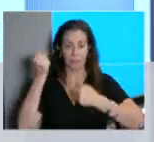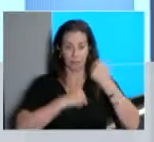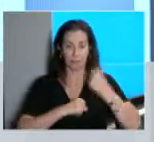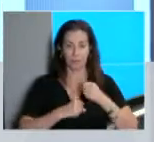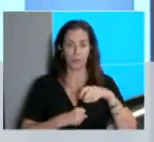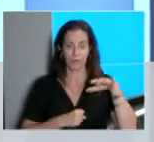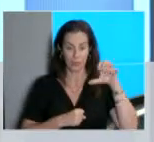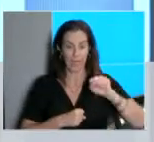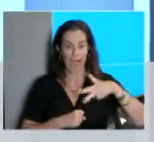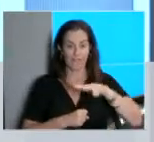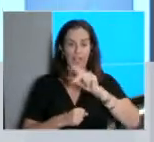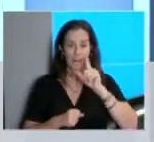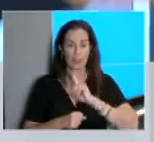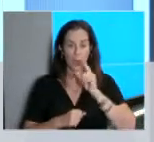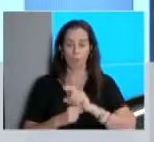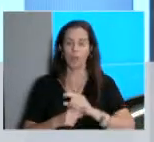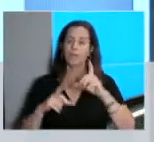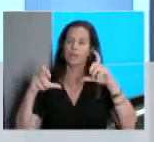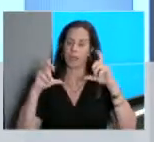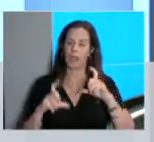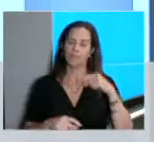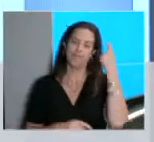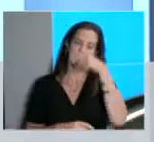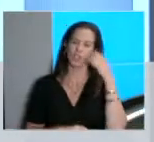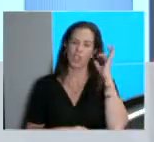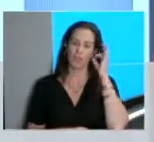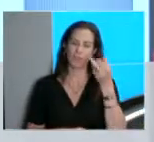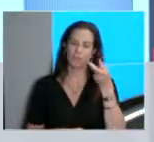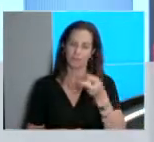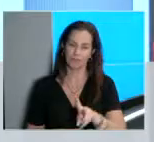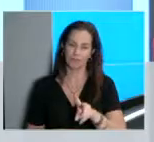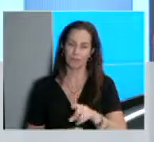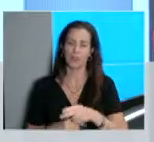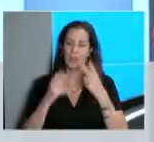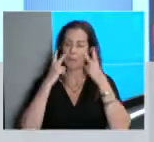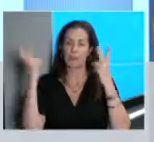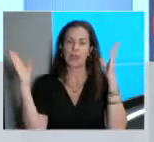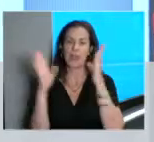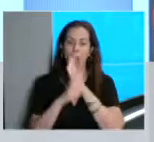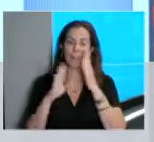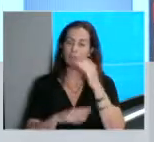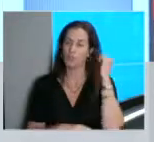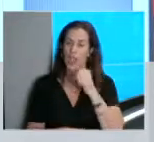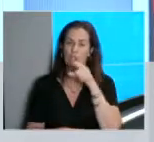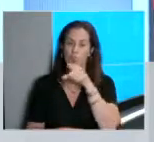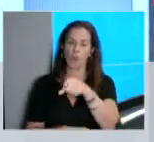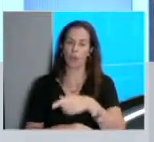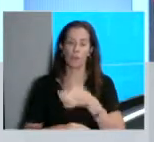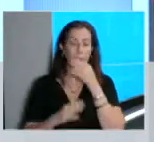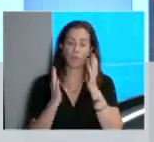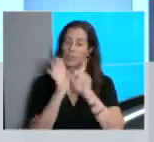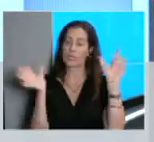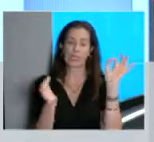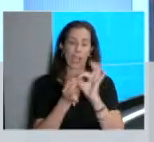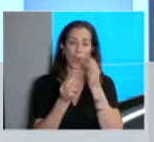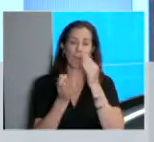את פיגוע הרחפנים, וגם דיוקנה של רינה המנוחה, מצוד אחרי המחבלים שרצחו את רינה שנרב, רק